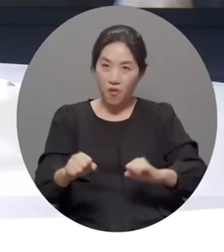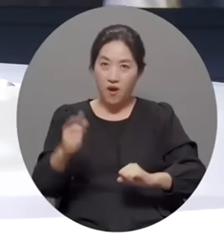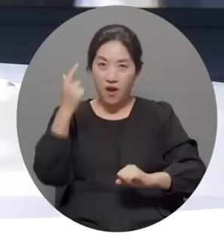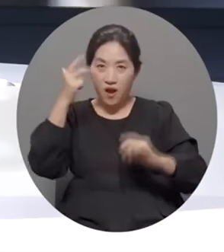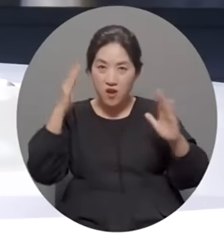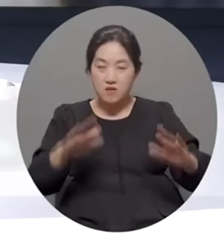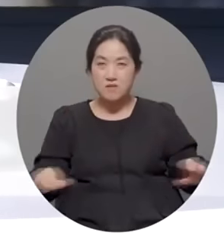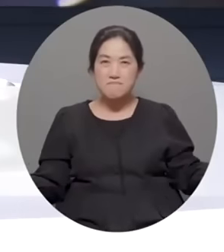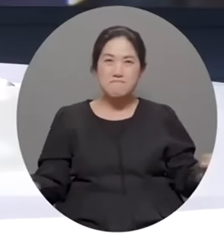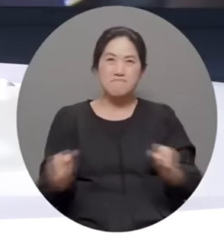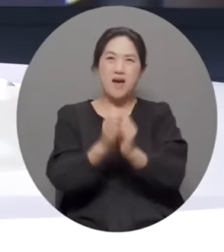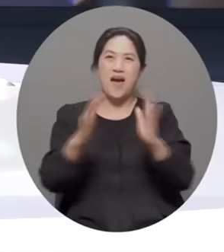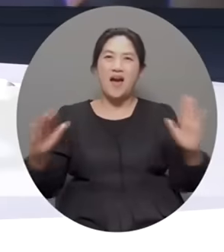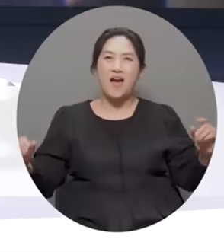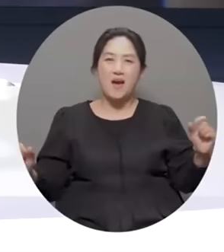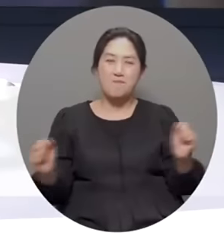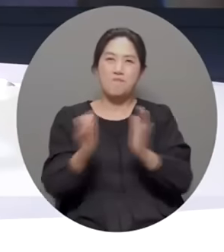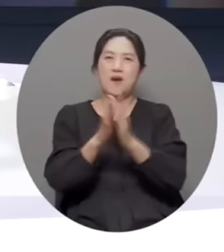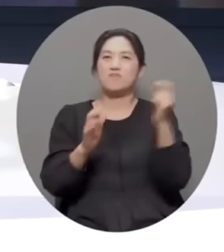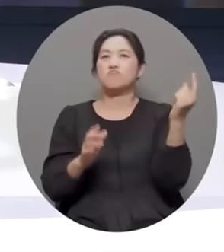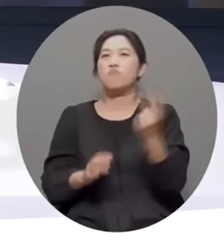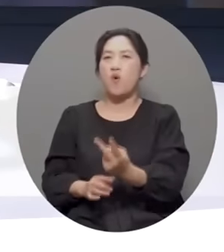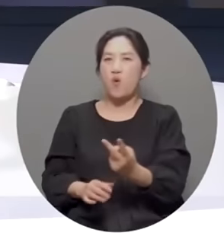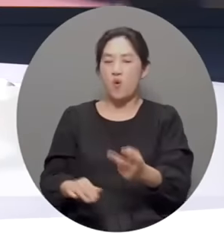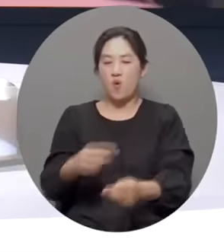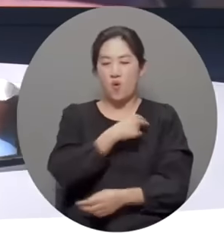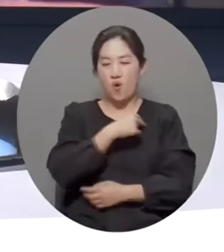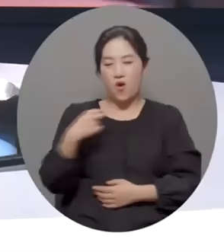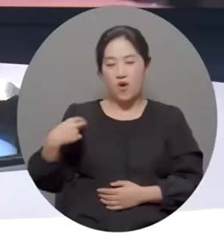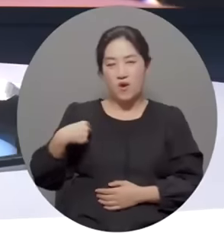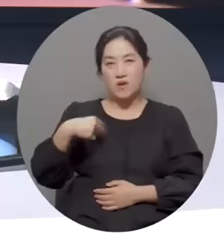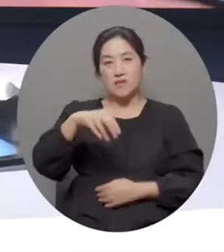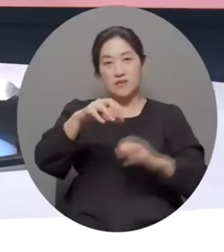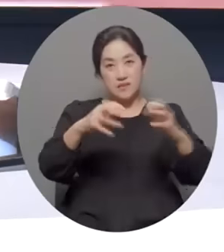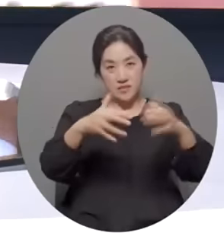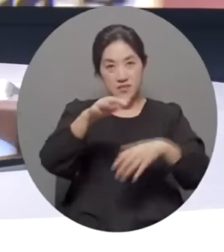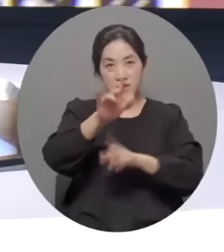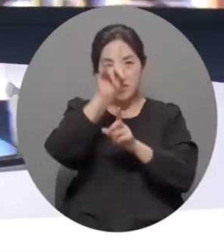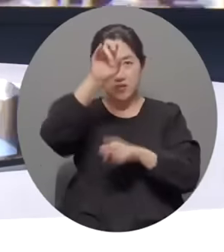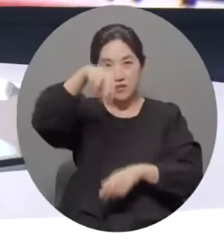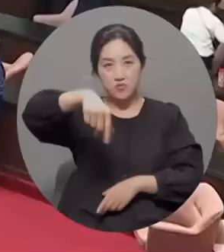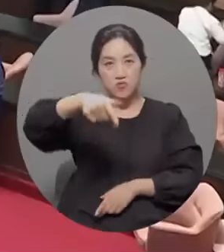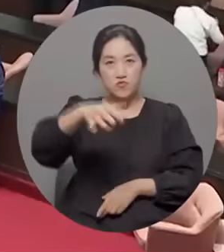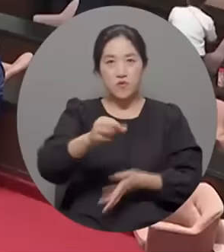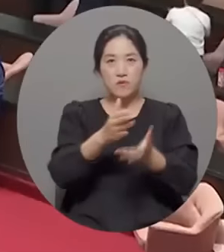사이에 두 번째 충돌이 벌어졌습니다. 베이징에서 이유경 특파원입니다.